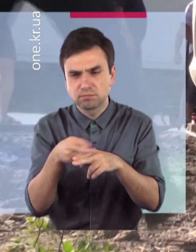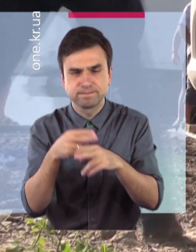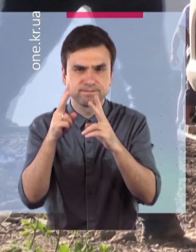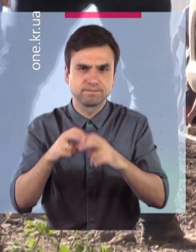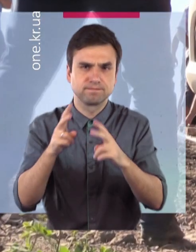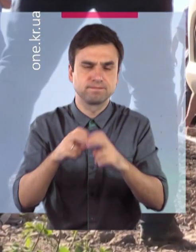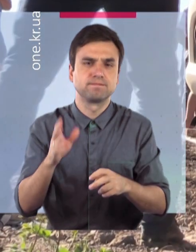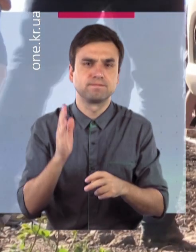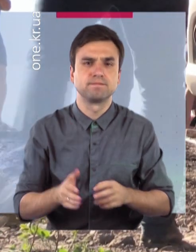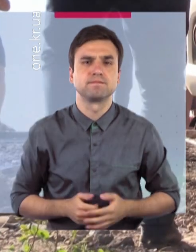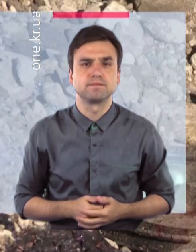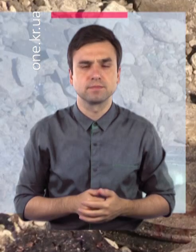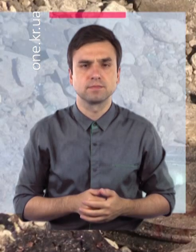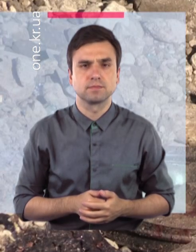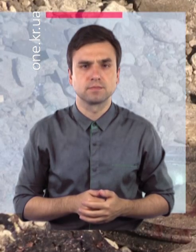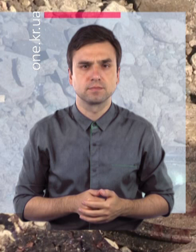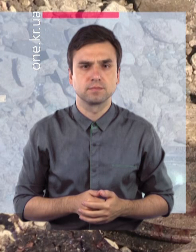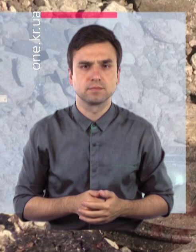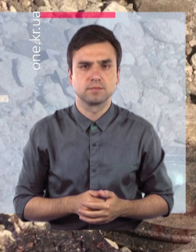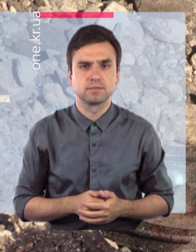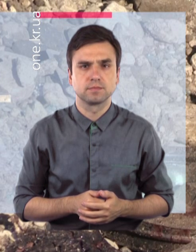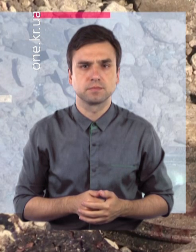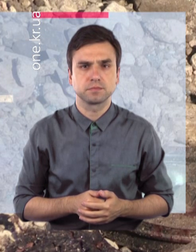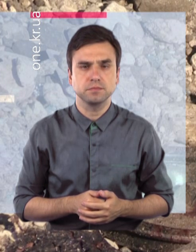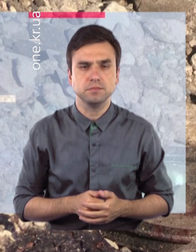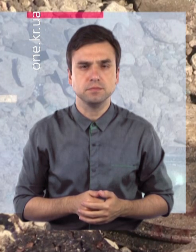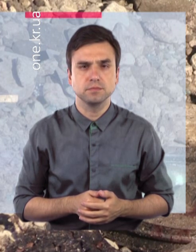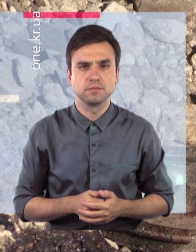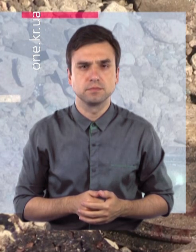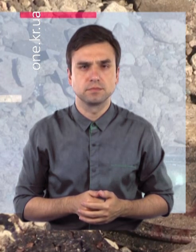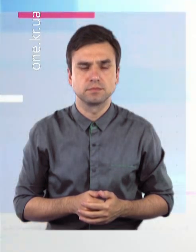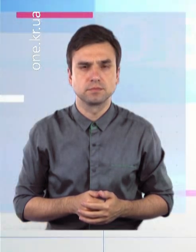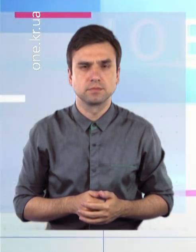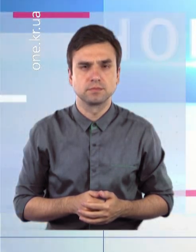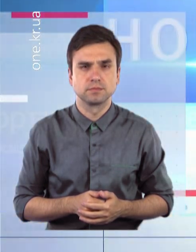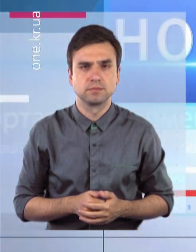обласного управлінь поліції. Наразі всі обставини трагедії з'ясовуються.